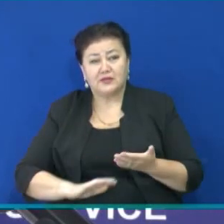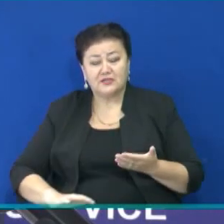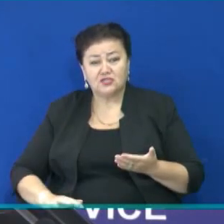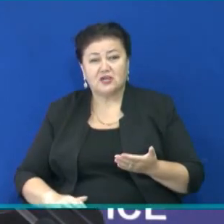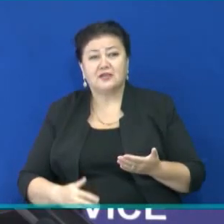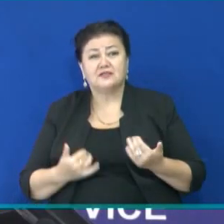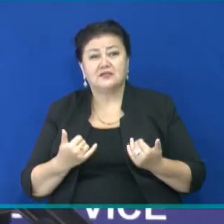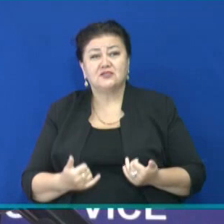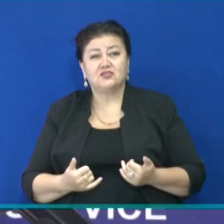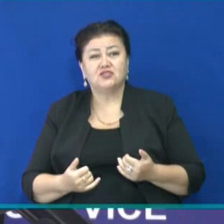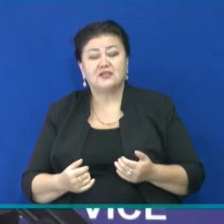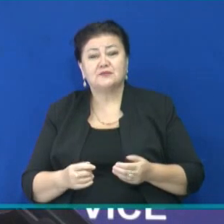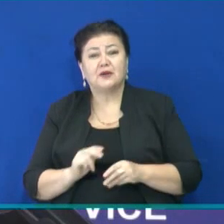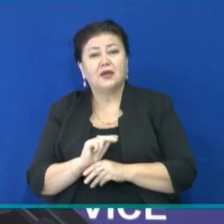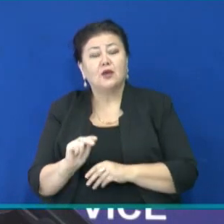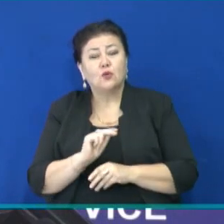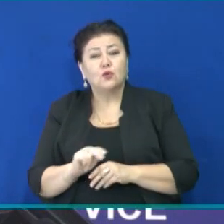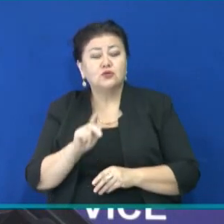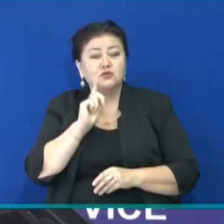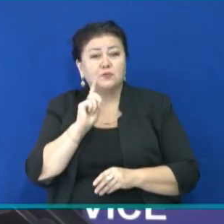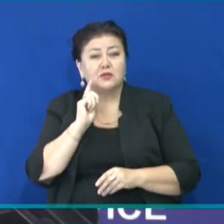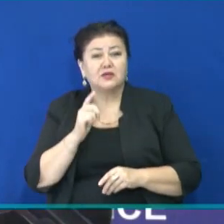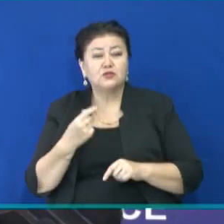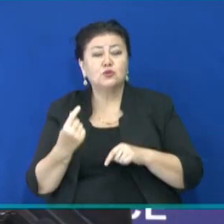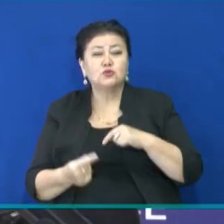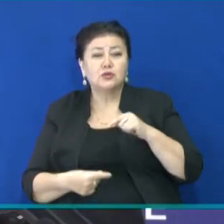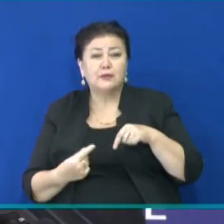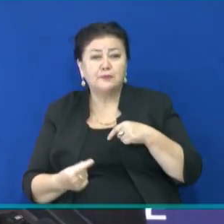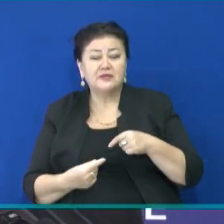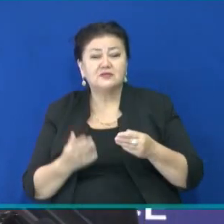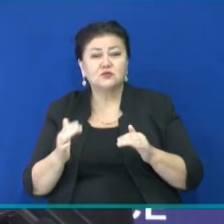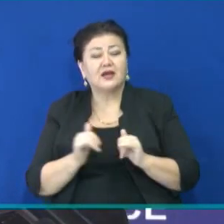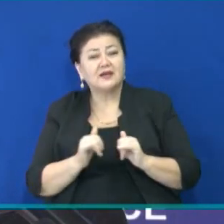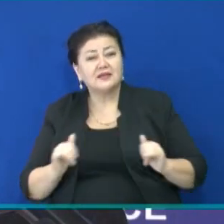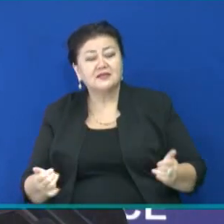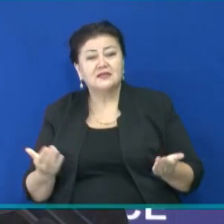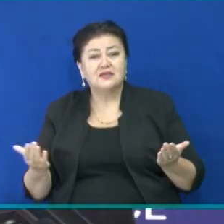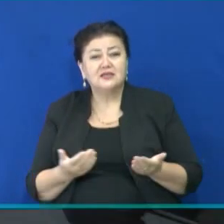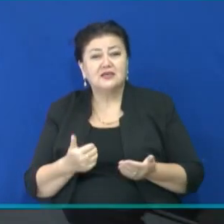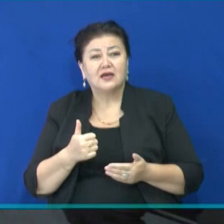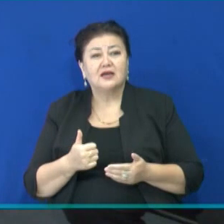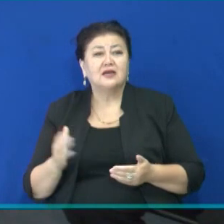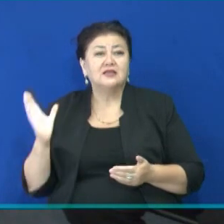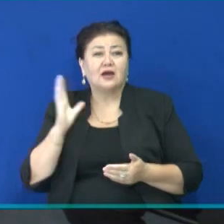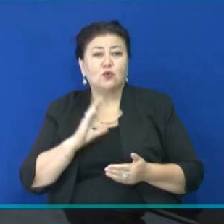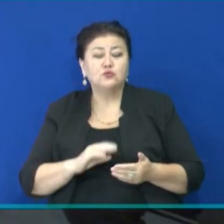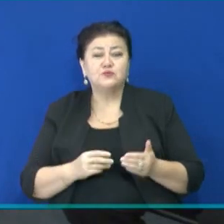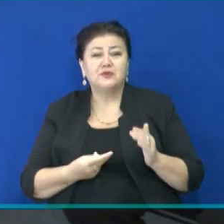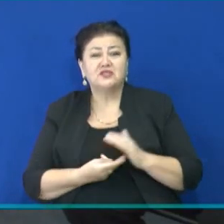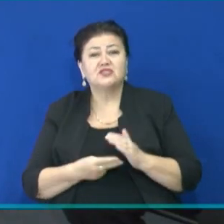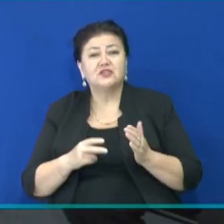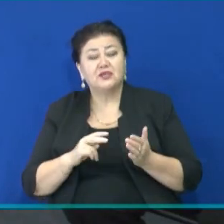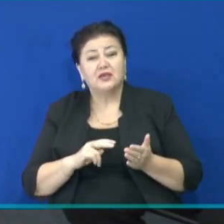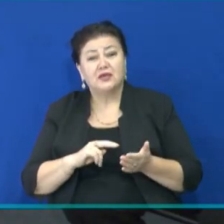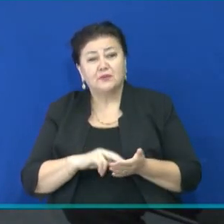Жастарды кәсіпкерлікке баулудың, кәсіпкерлікке тартудың үлкен бір тағы да бір мақсатты жобаларының бірі деп есептейміз. Сондай-ақ жастар